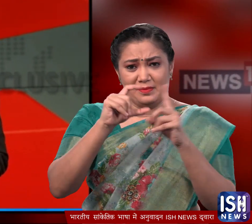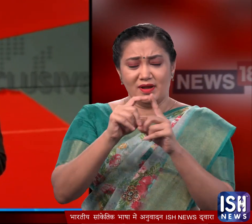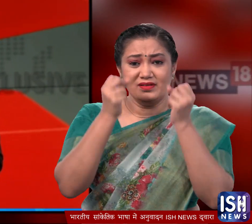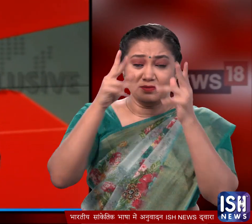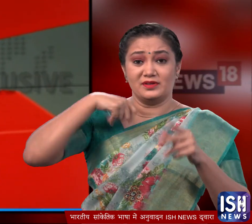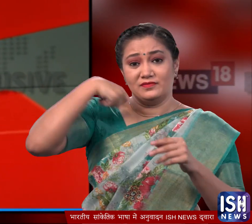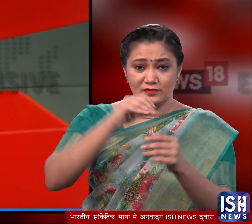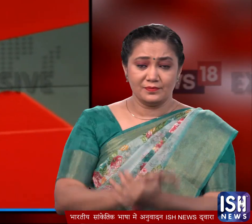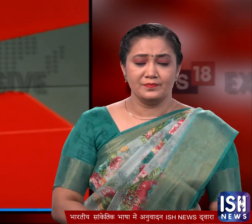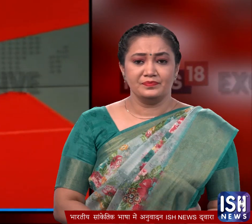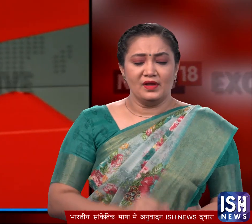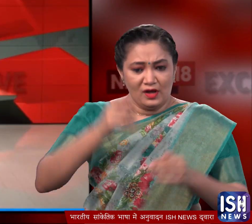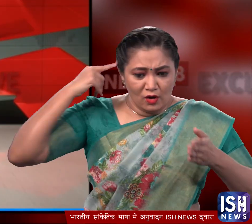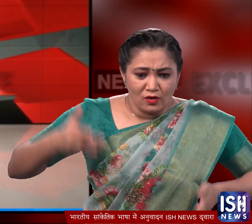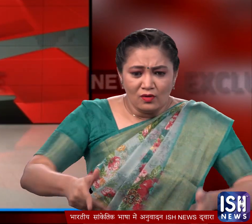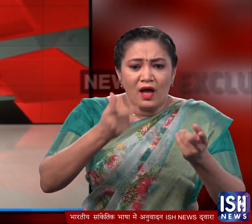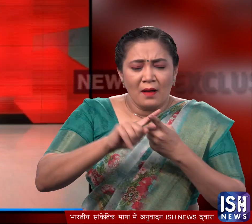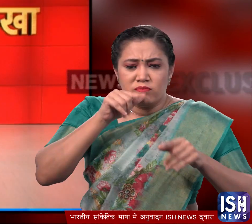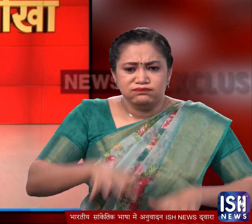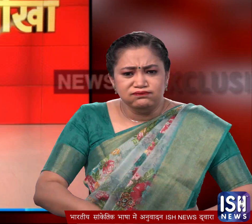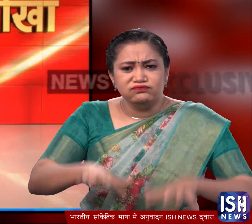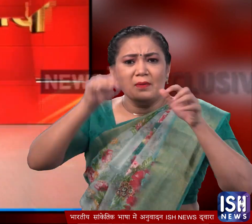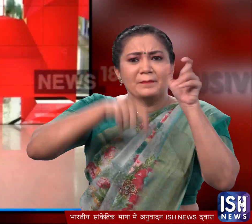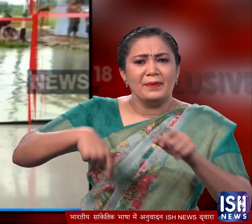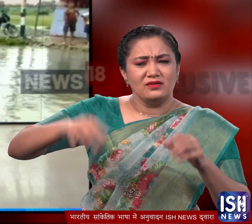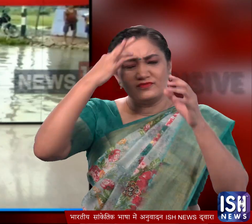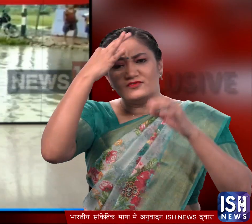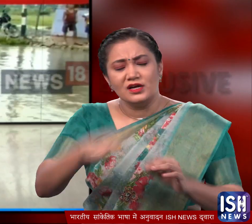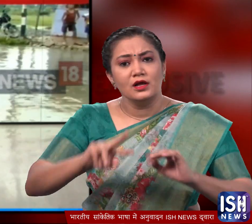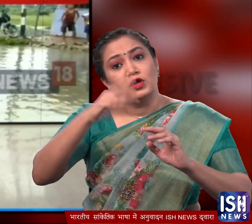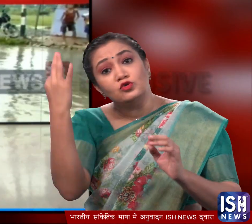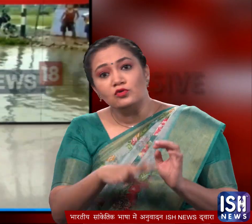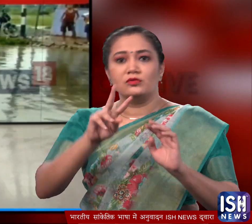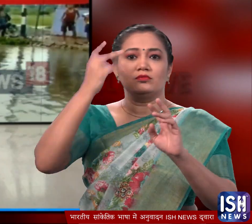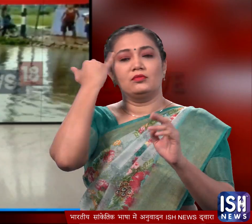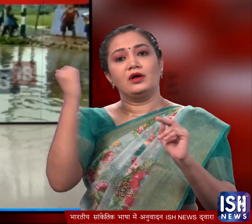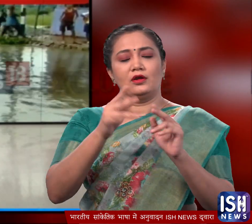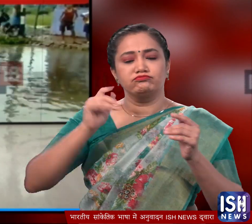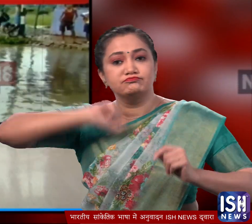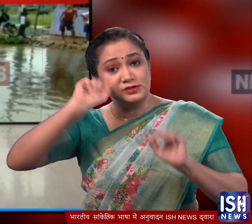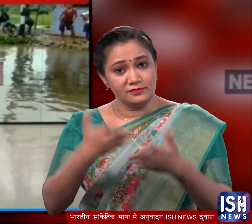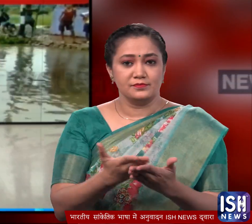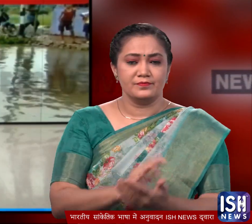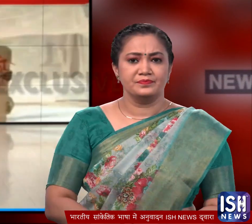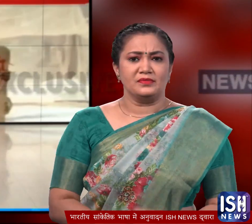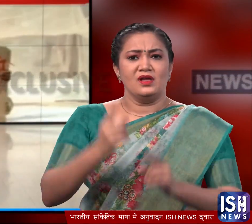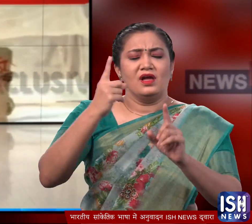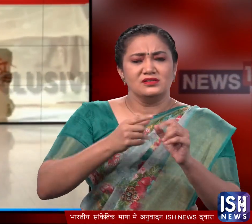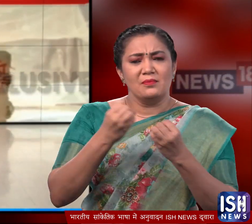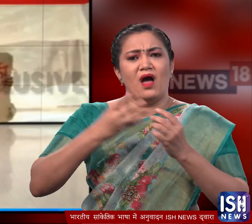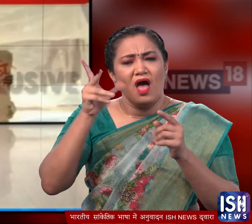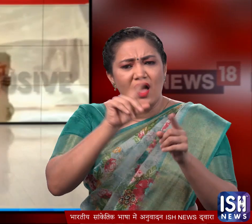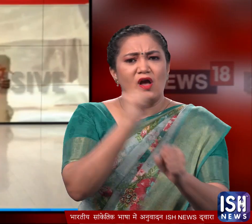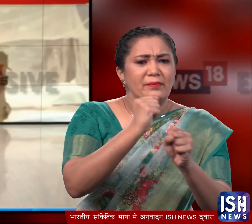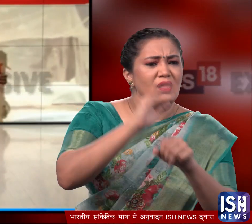से चौंकाने वाली तस्वीरें सामने आई। वहां सड़क पर पानी भरने से परेशान लोगों ने विरोध का अनोखा तरीका अपनाया। आरोप है कि कई बार